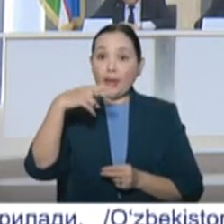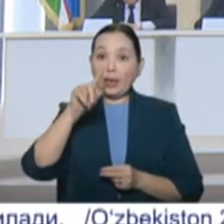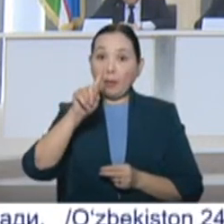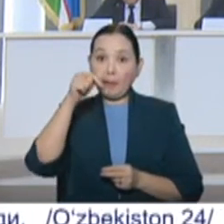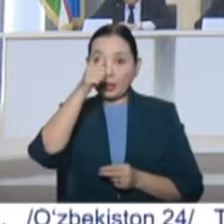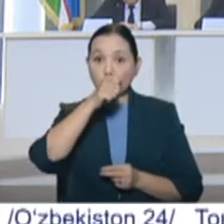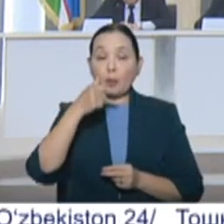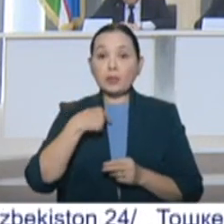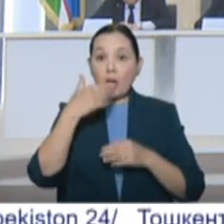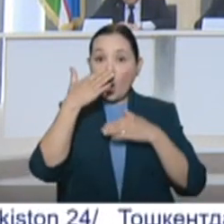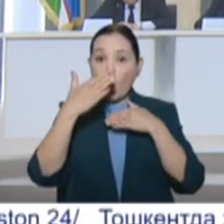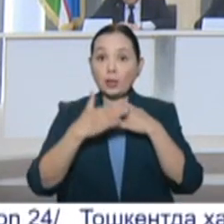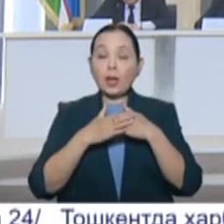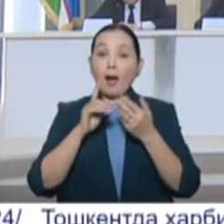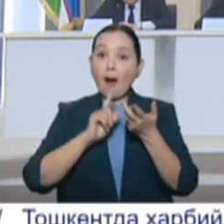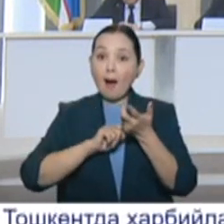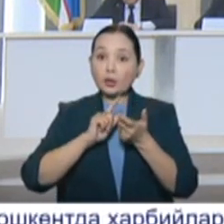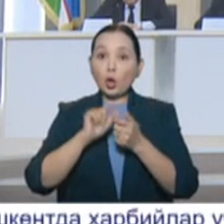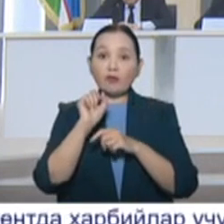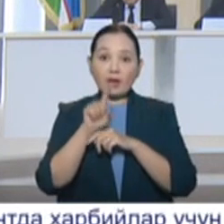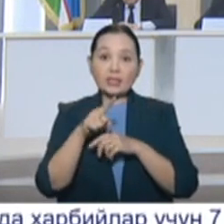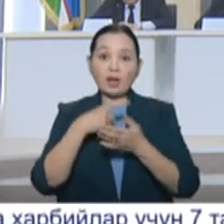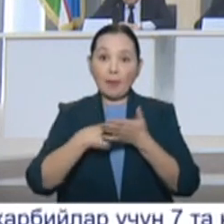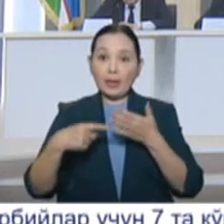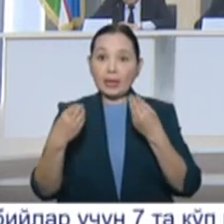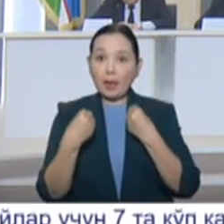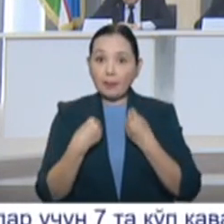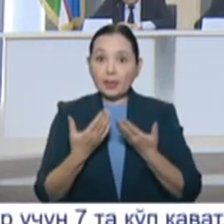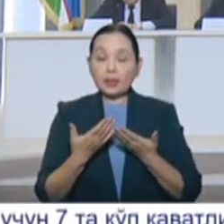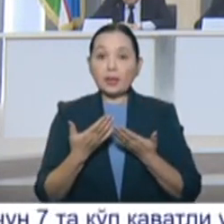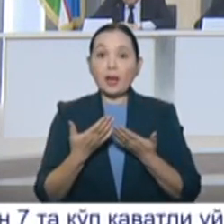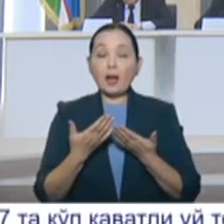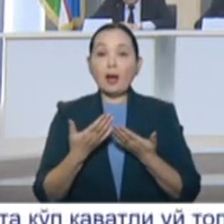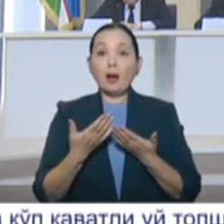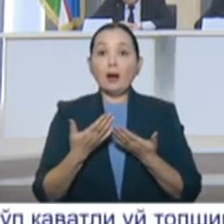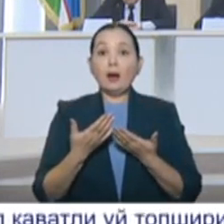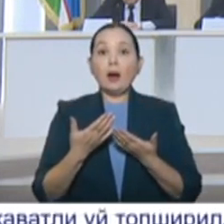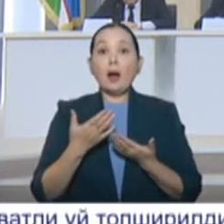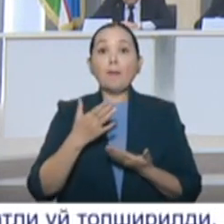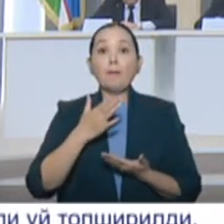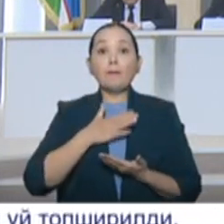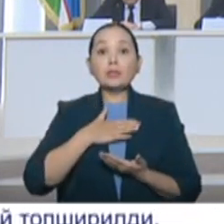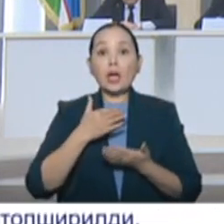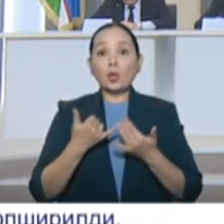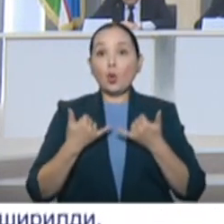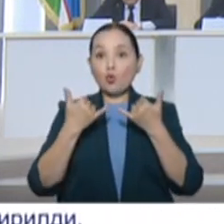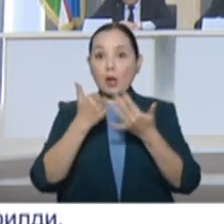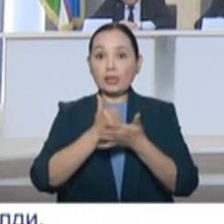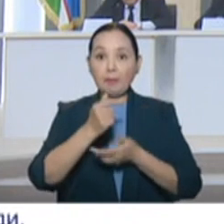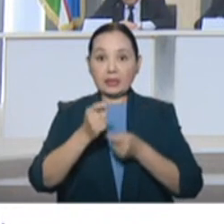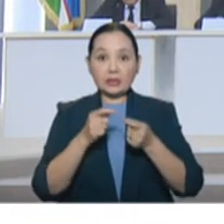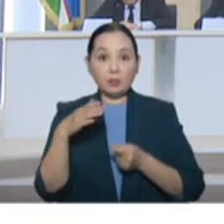2021-yilda bizani oldimizda bir qator vazifalar belgilab berilgan. Mana bizani hurmatli prezidentimiz